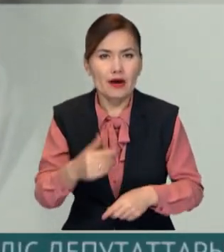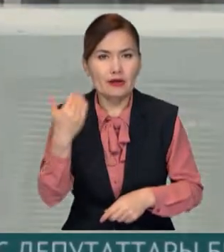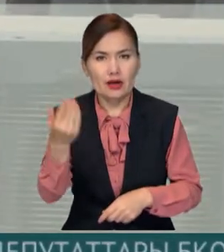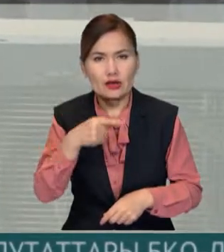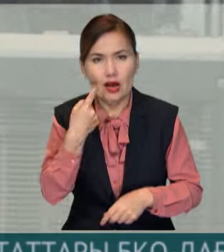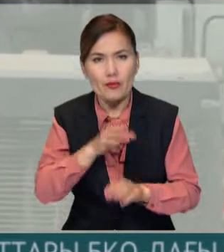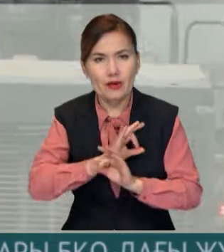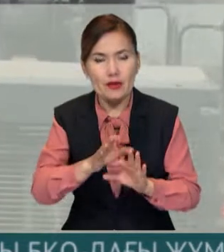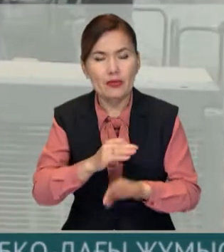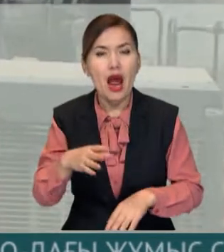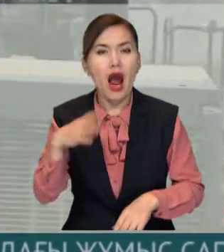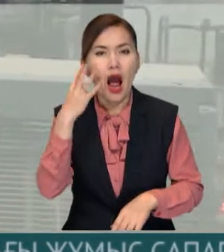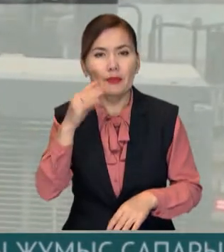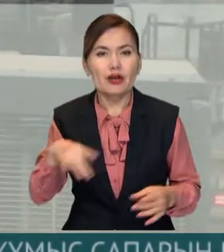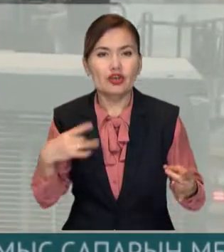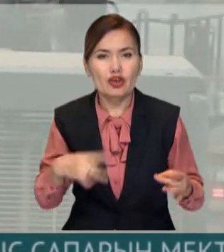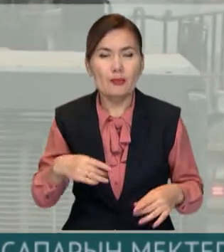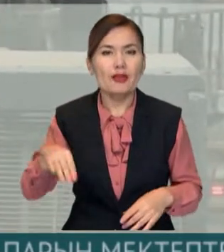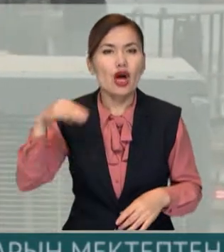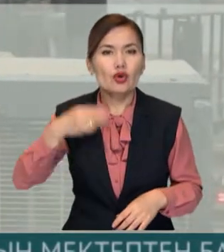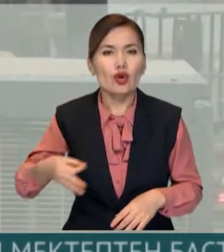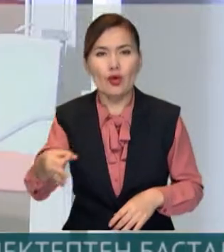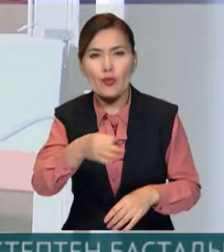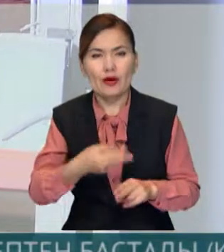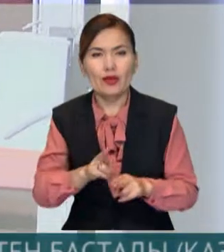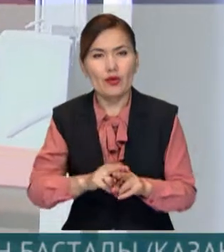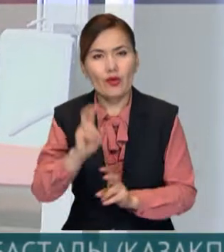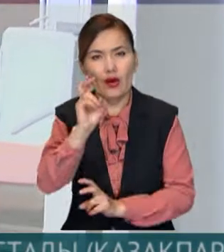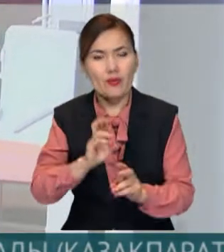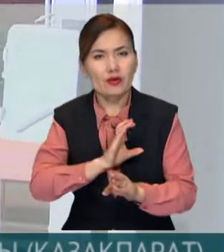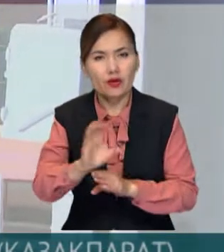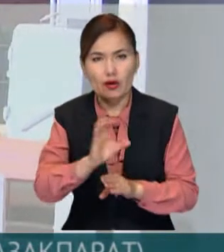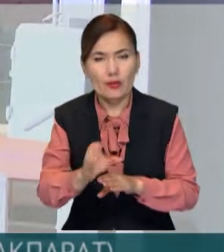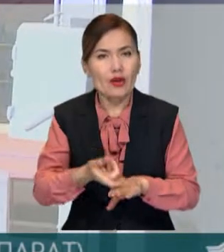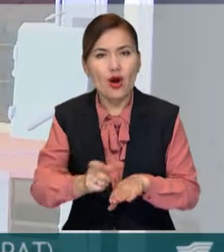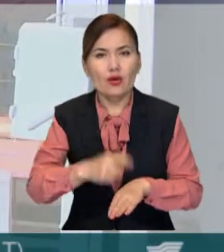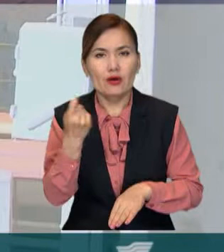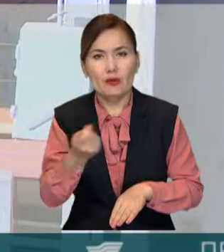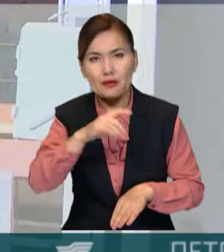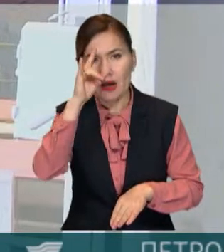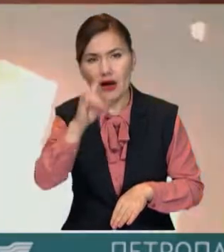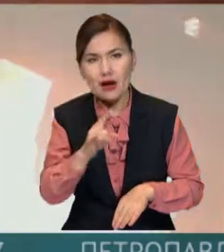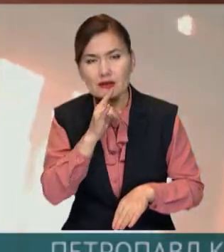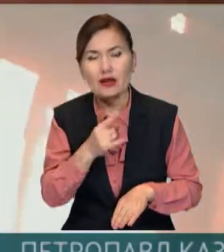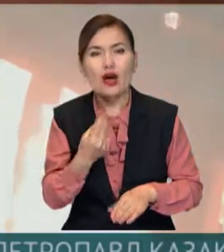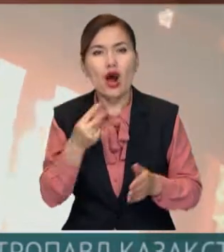Қасымбектің баяндауынша Алматы мен Жамбыл Түркістан облысында өсім айтарлықтай төмендеген. Биыл елімізде құны